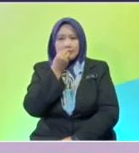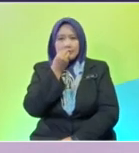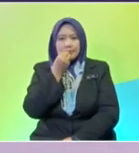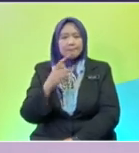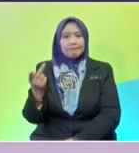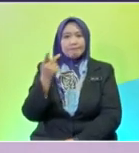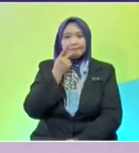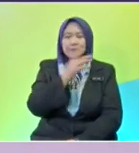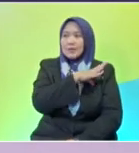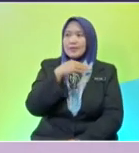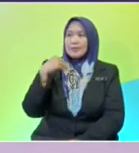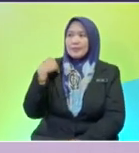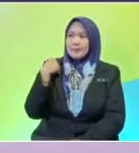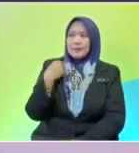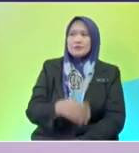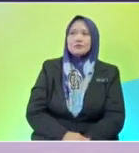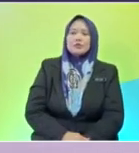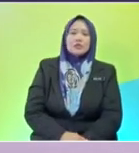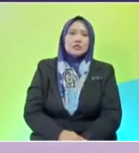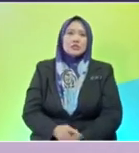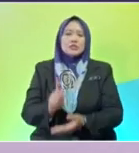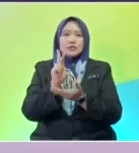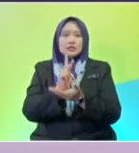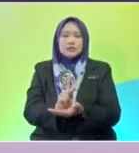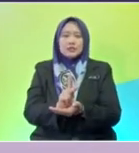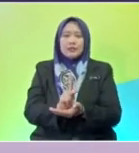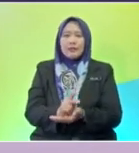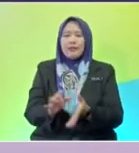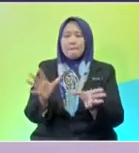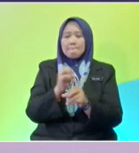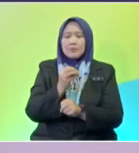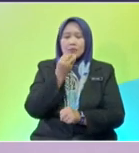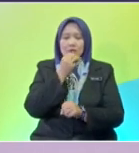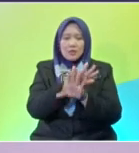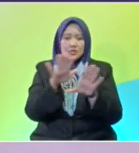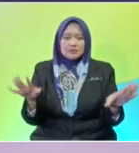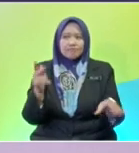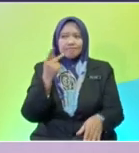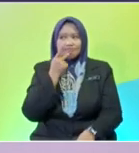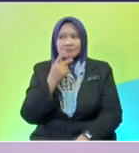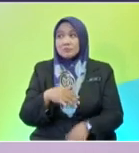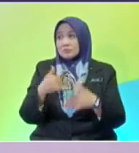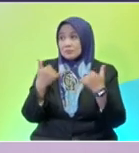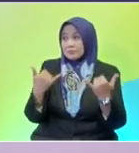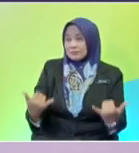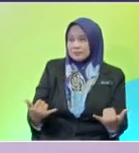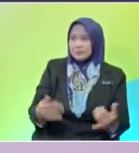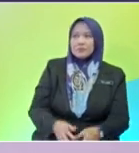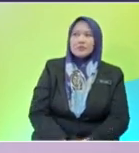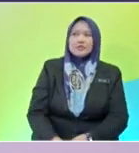kesan pengambilan makanan berkhasiat Oke kalau tadi dia kan tuh kalau dia makan sayur